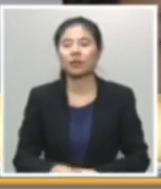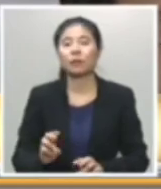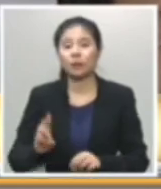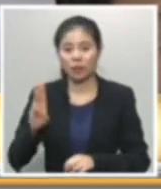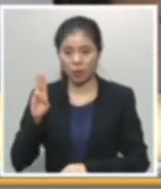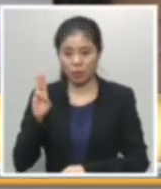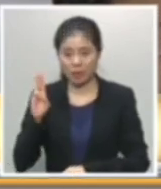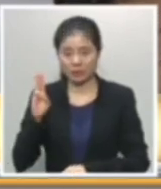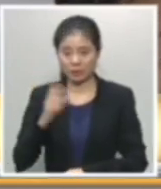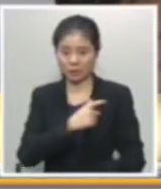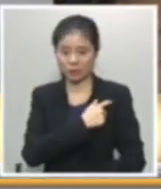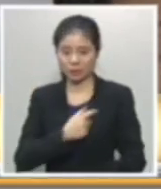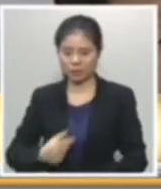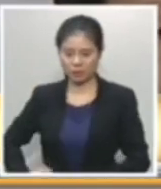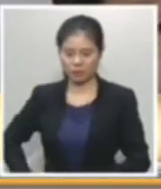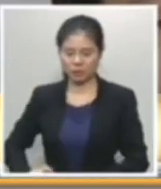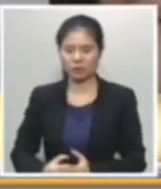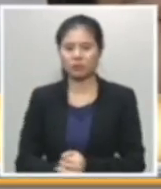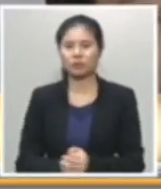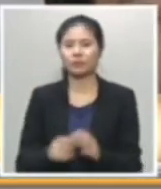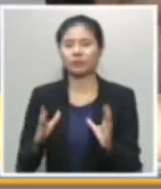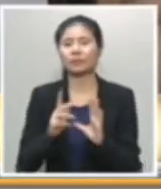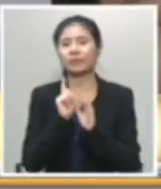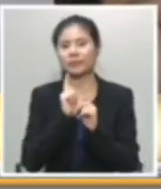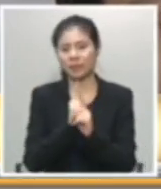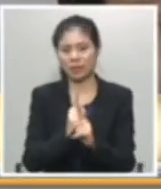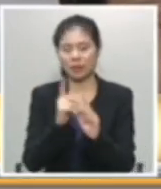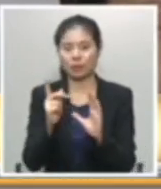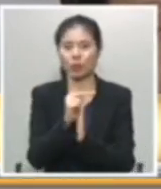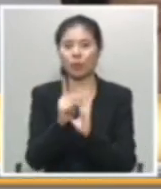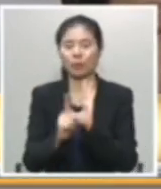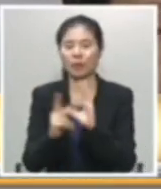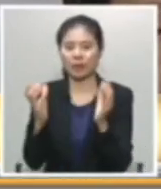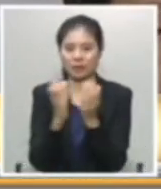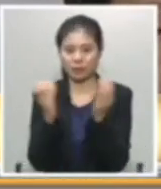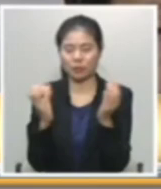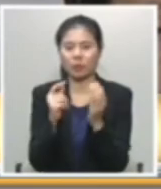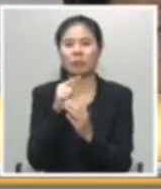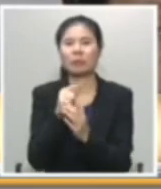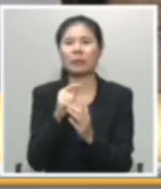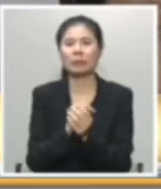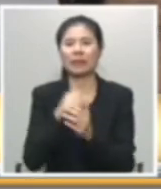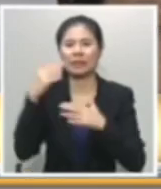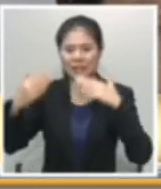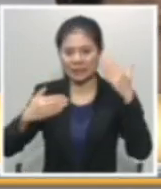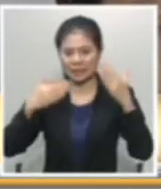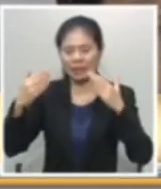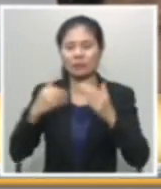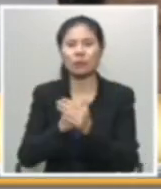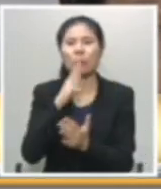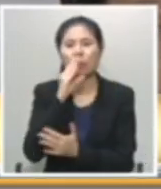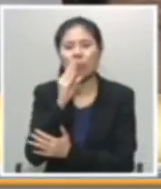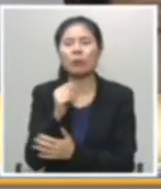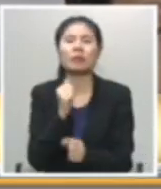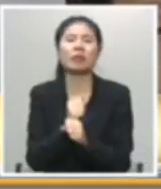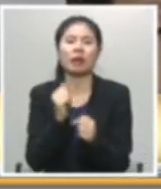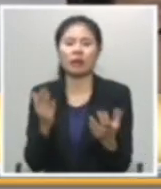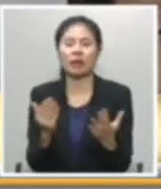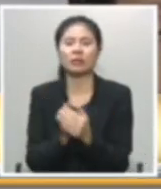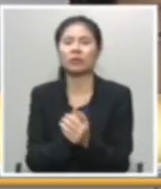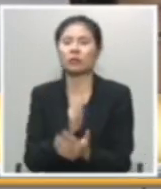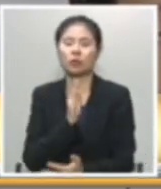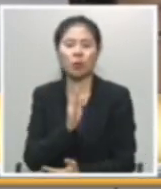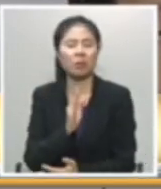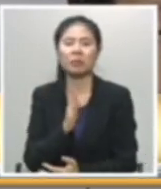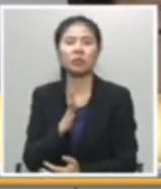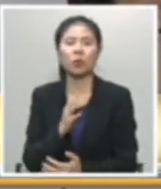ป็นเพียงพิธีกรรมโดยจะกล่าวคำถวายสัตย์อย่างไรก็ได้ใช่หรือไม่ครับ